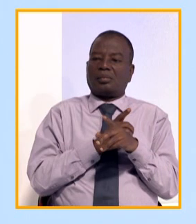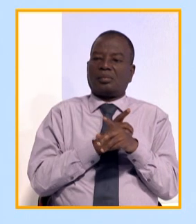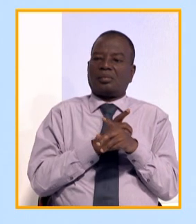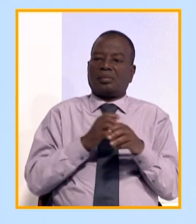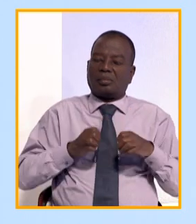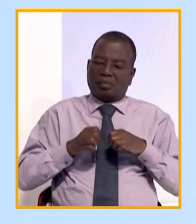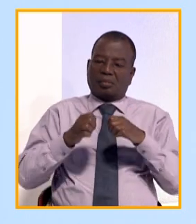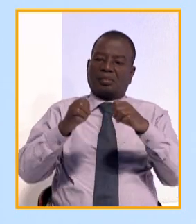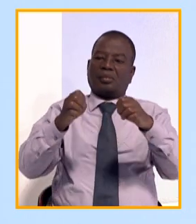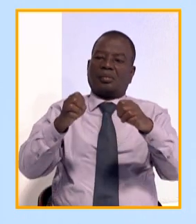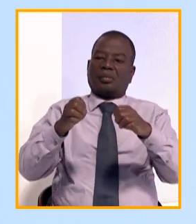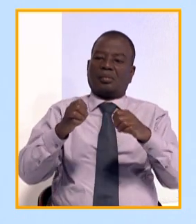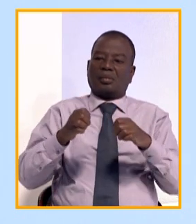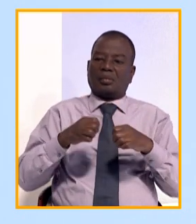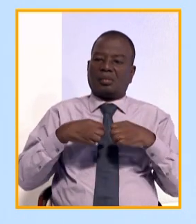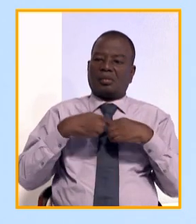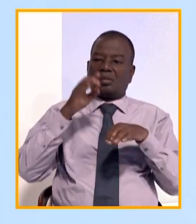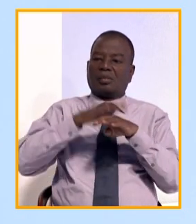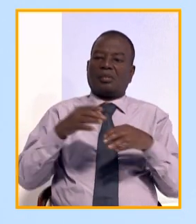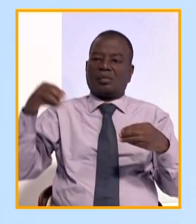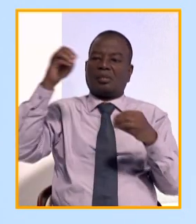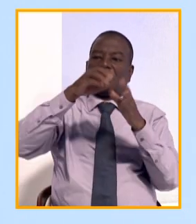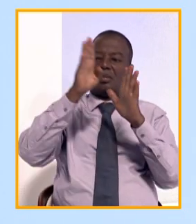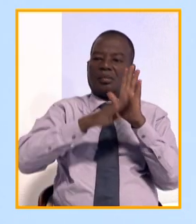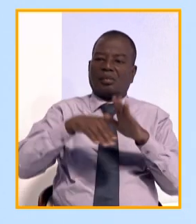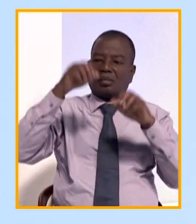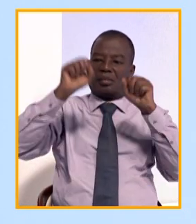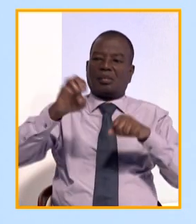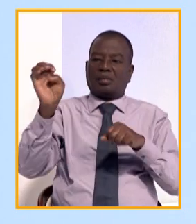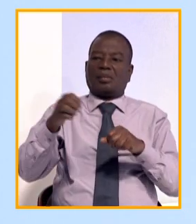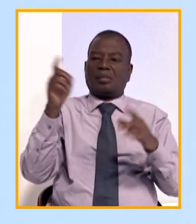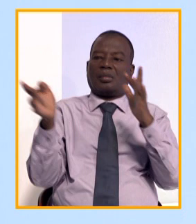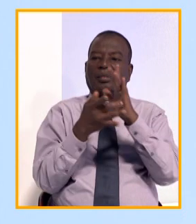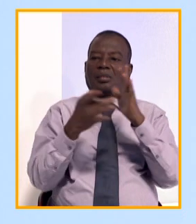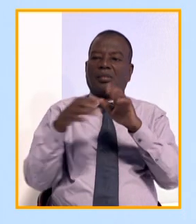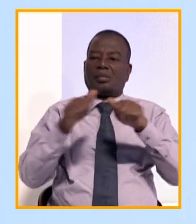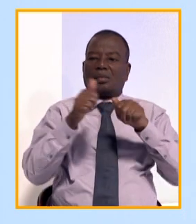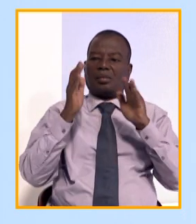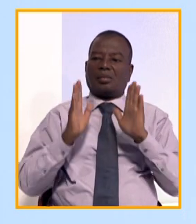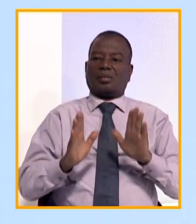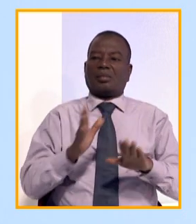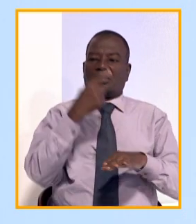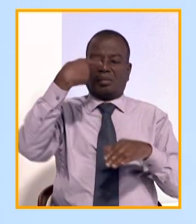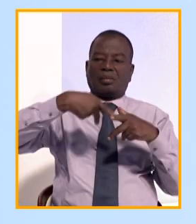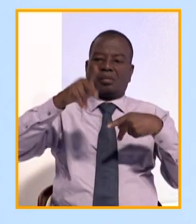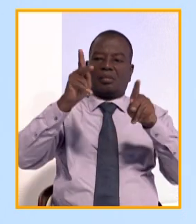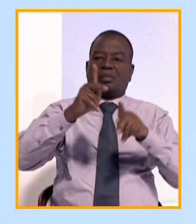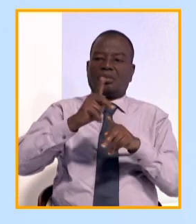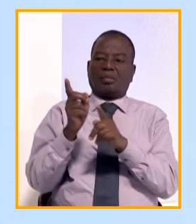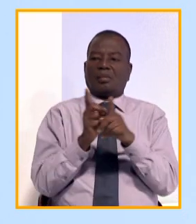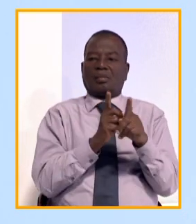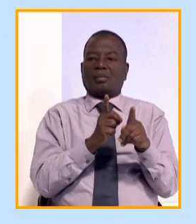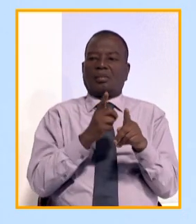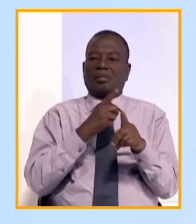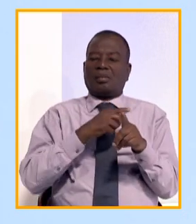Les efforts se concentrent également sur le renforcement des capacités techniques des acteurs pour permettre de disposer